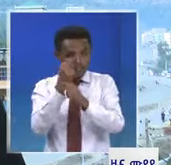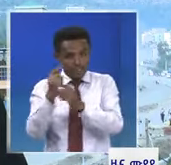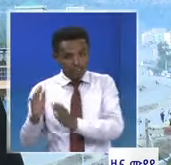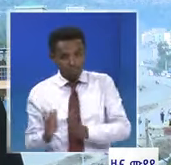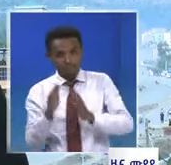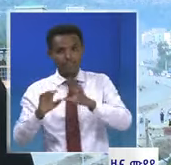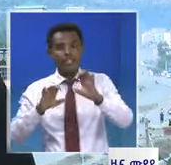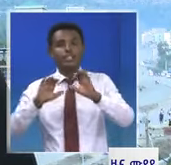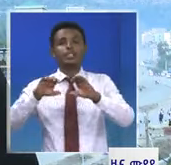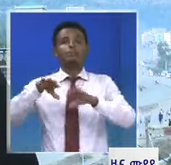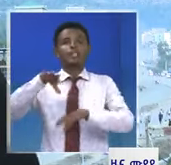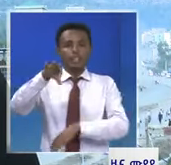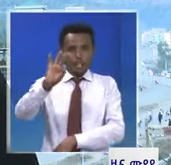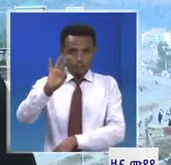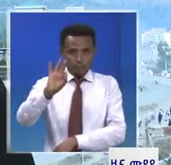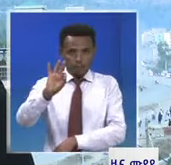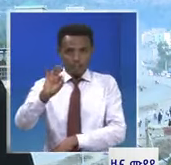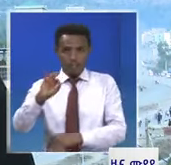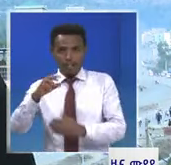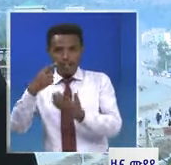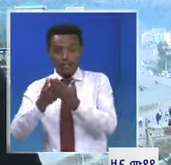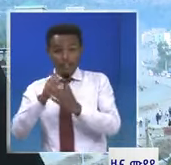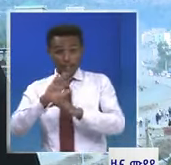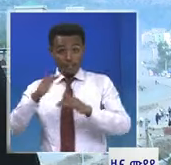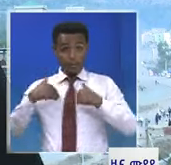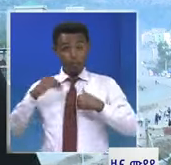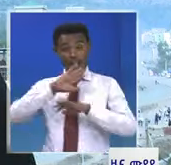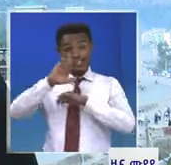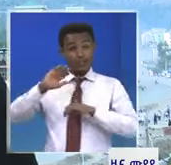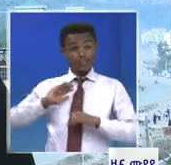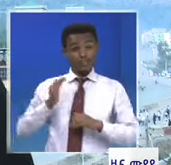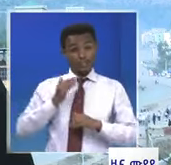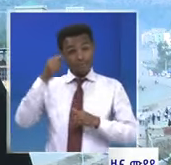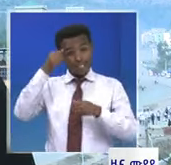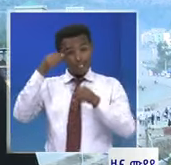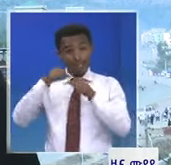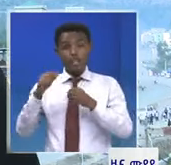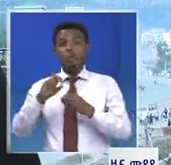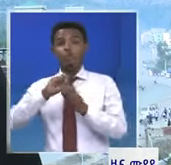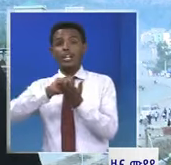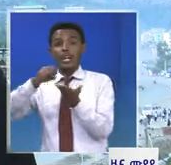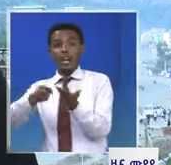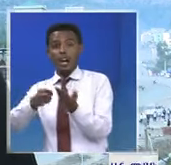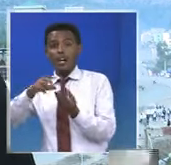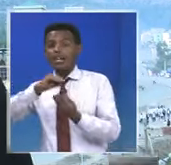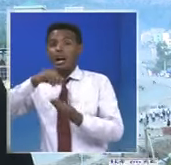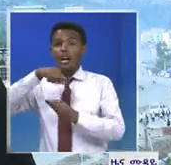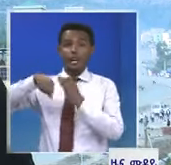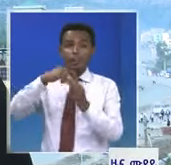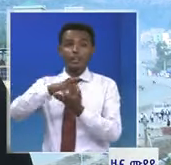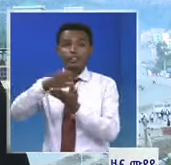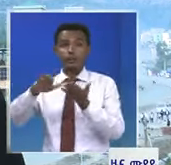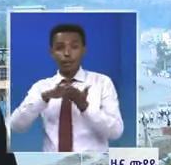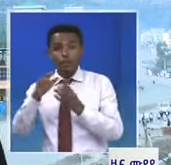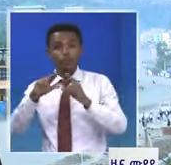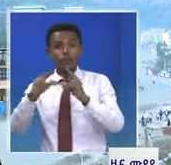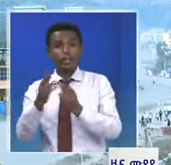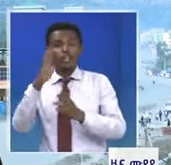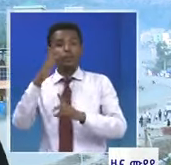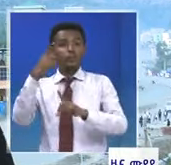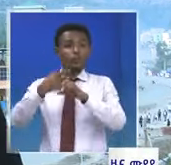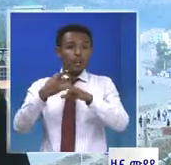ነው የሚገኘው እንግዲህ ሁላችንም እንደምናስተውሰው የወልዳና አካባቢው ባሸባሪ ትግራይ ወራሪ ቡድን ከአምስት